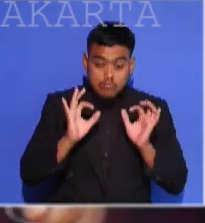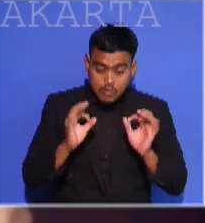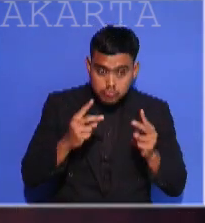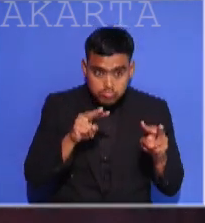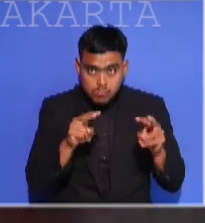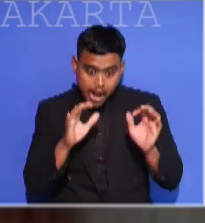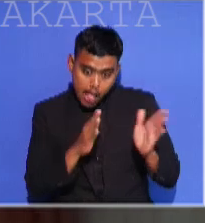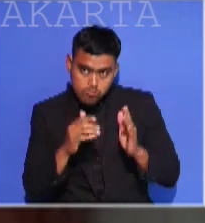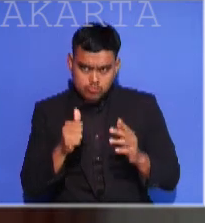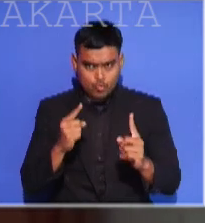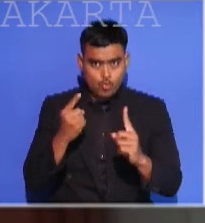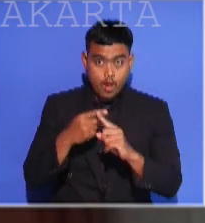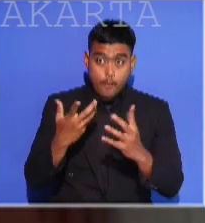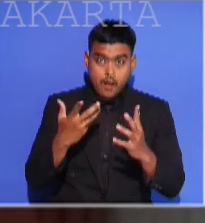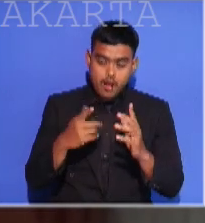korban